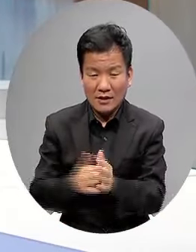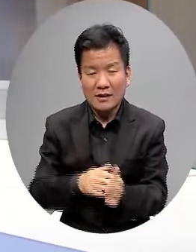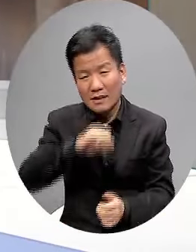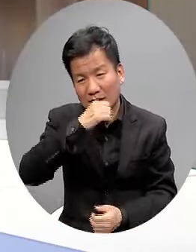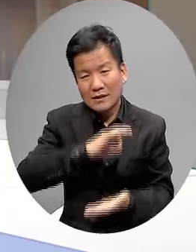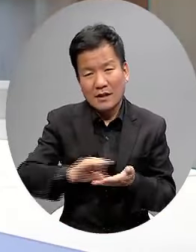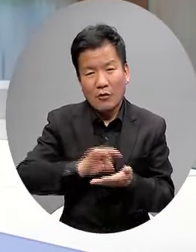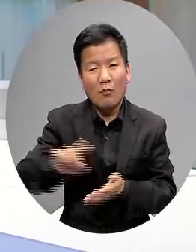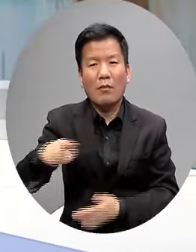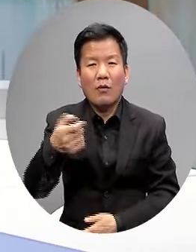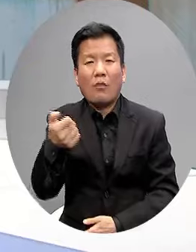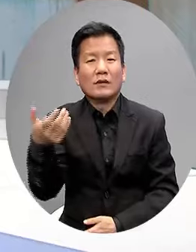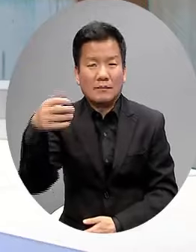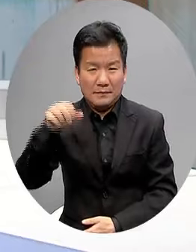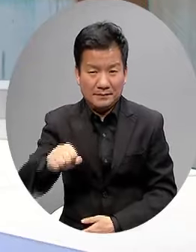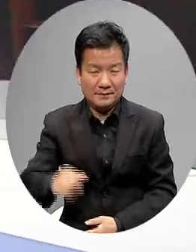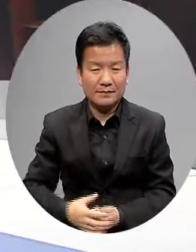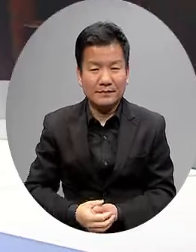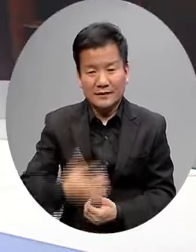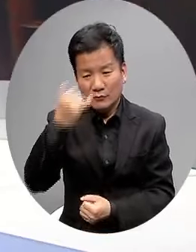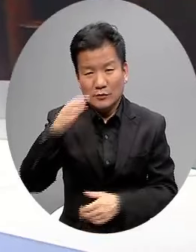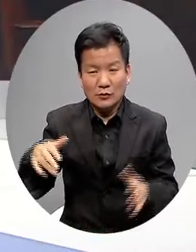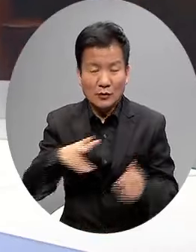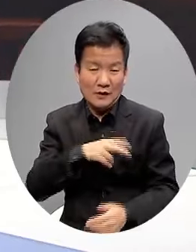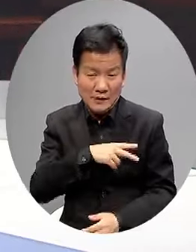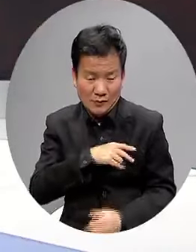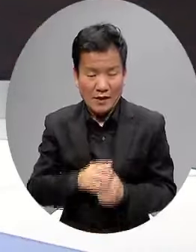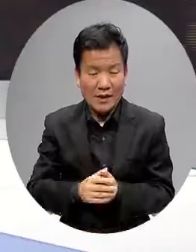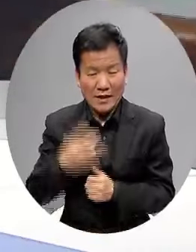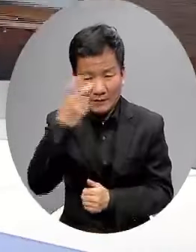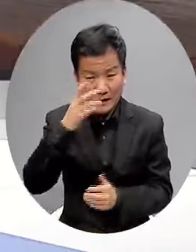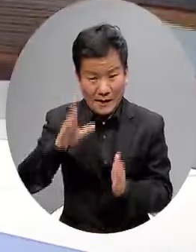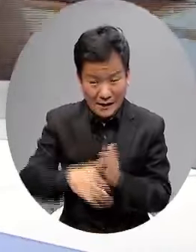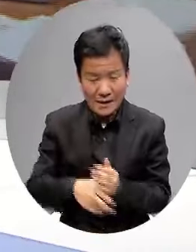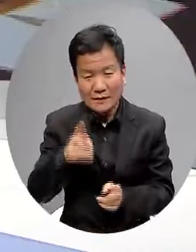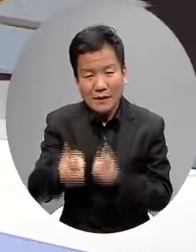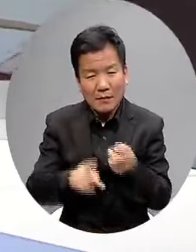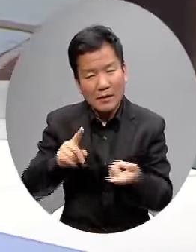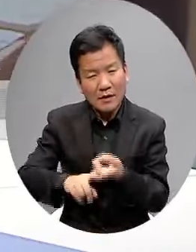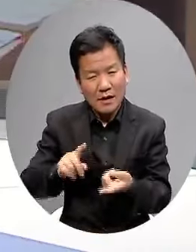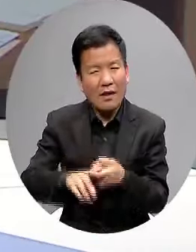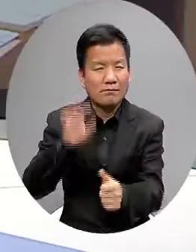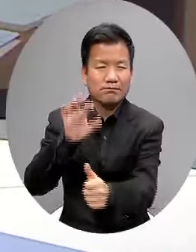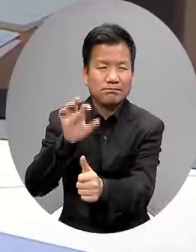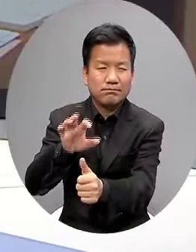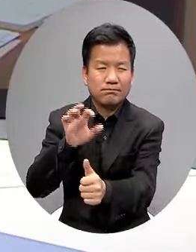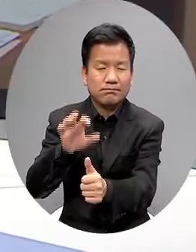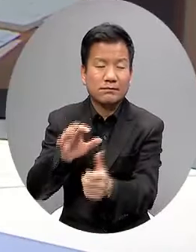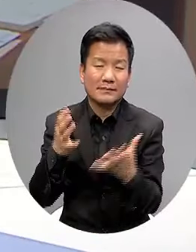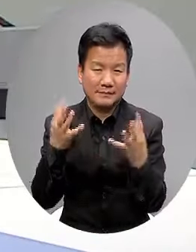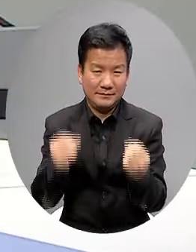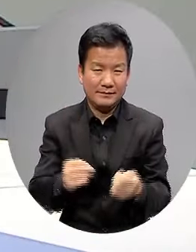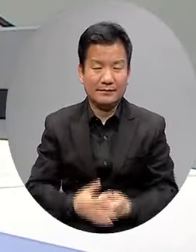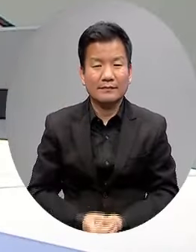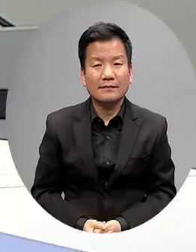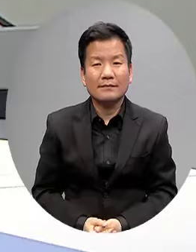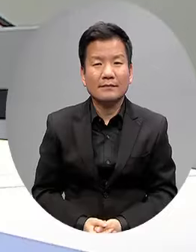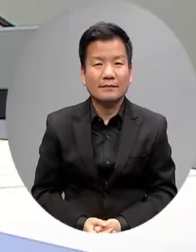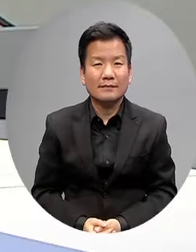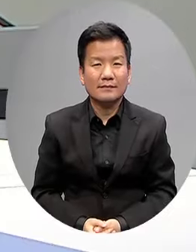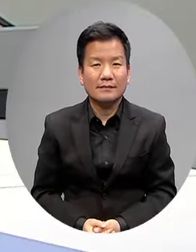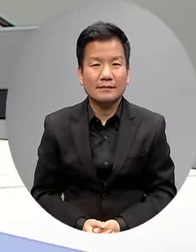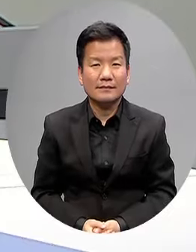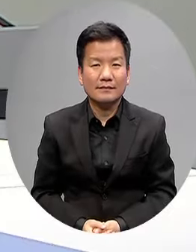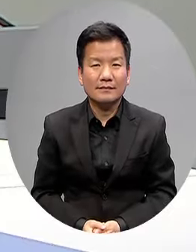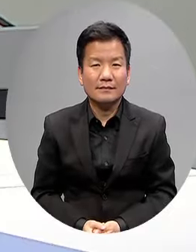원이 투입될 예정입니다 충북도의 행정사무 감사에서도이 사업에 대한 질타가 다졌습니다 정재영 기자가